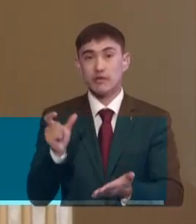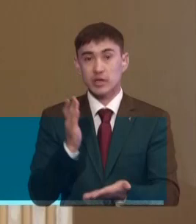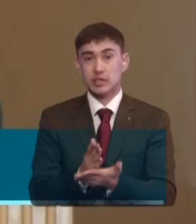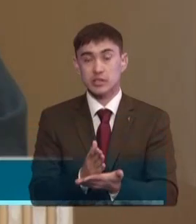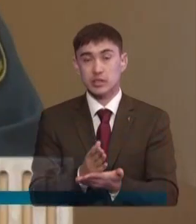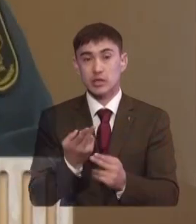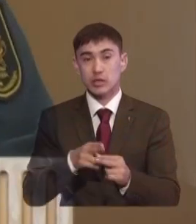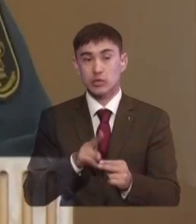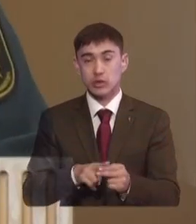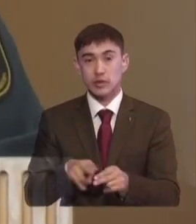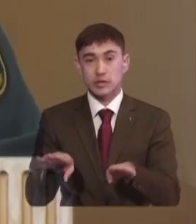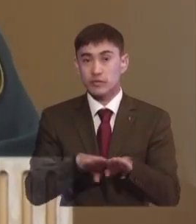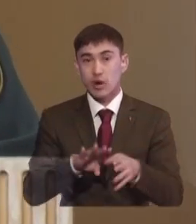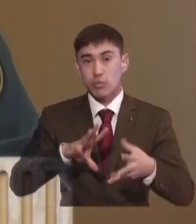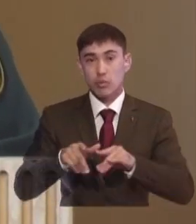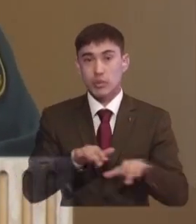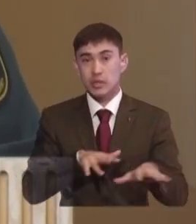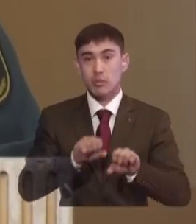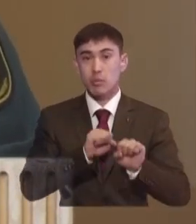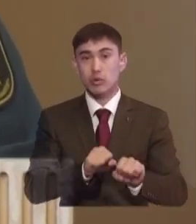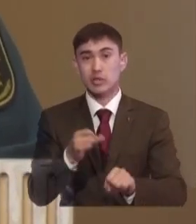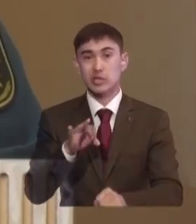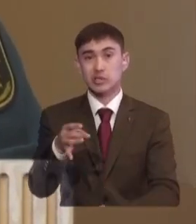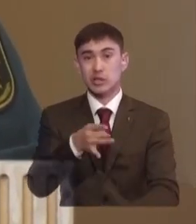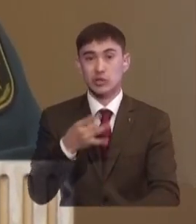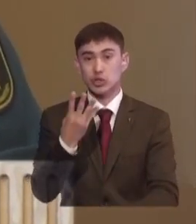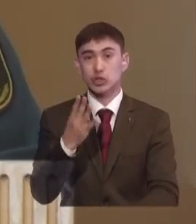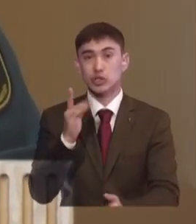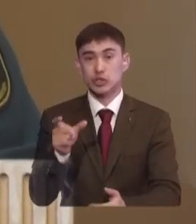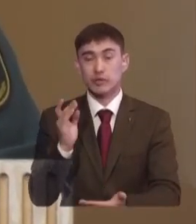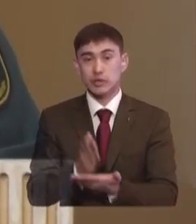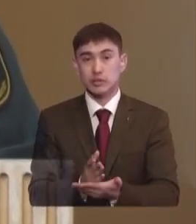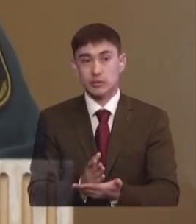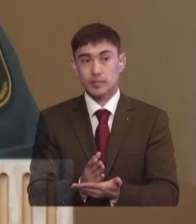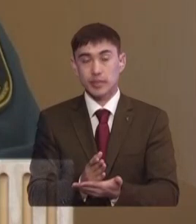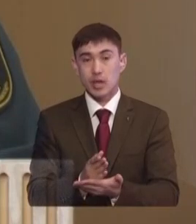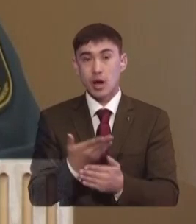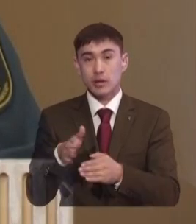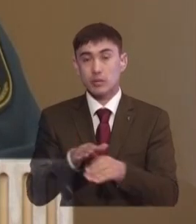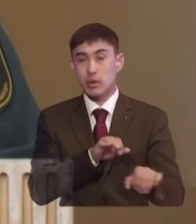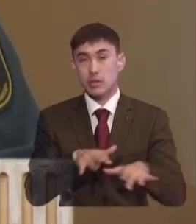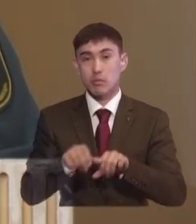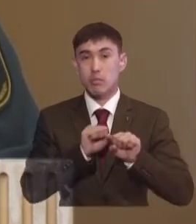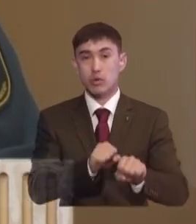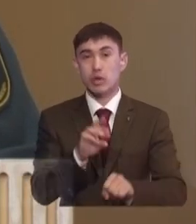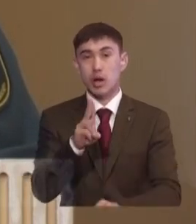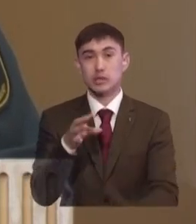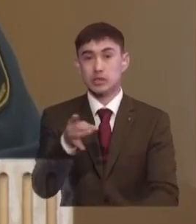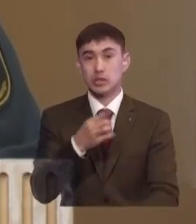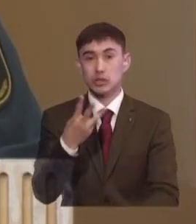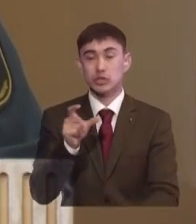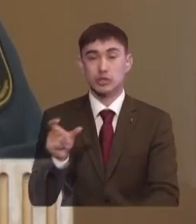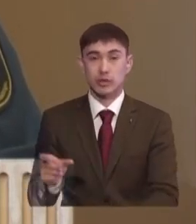она отдел по делам обороны Илийского района, 4 случая. Отдел по делам обороны Карасайского района – 3